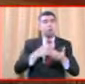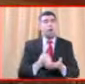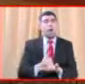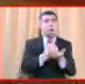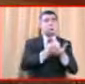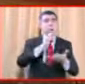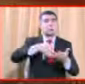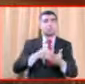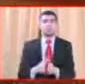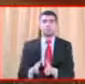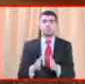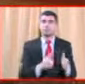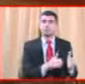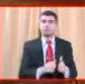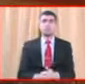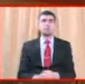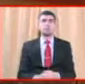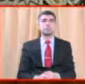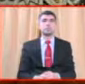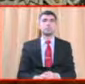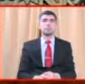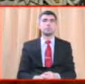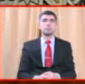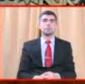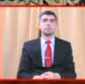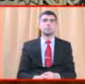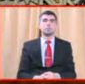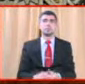الموضوع. شكرا لكم. تعقيب سيد نائب تفضل.